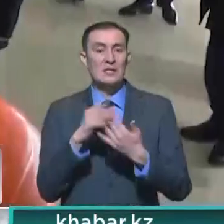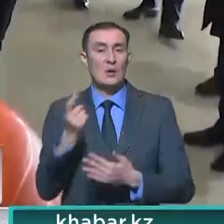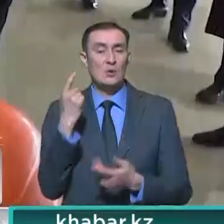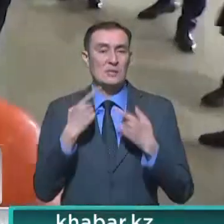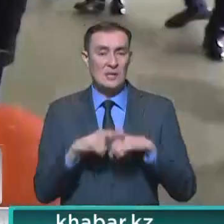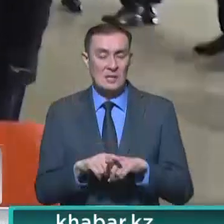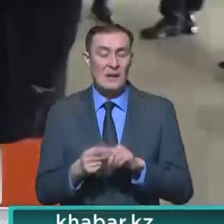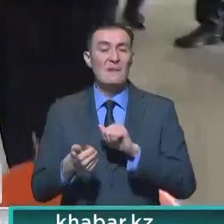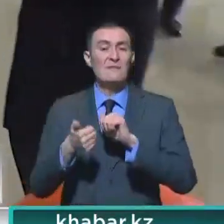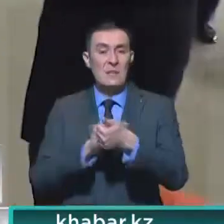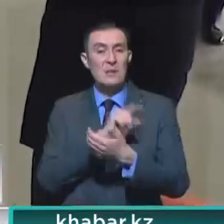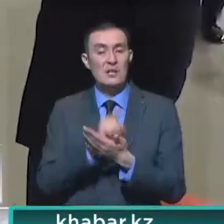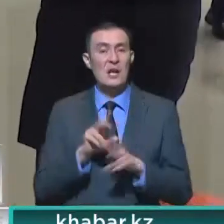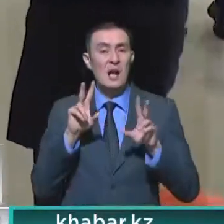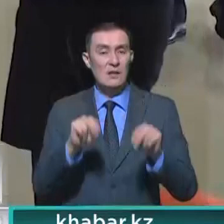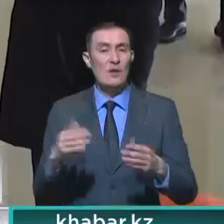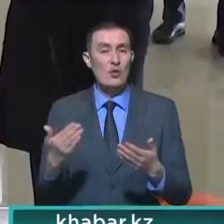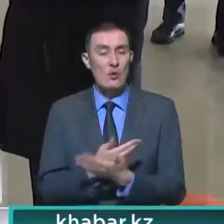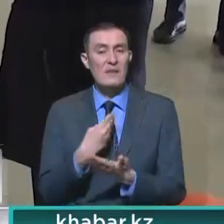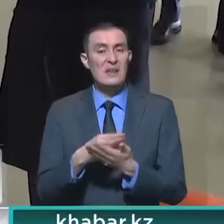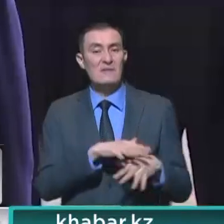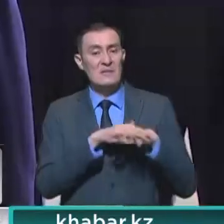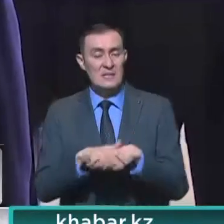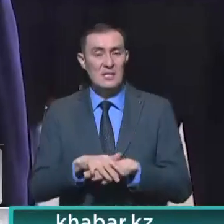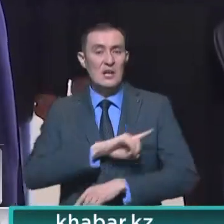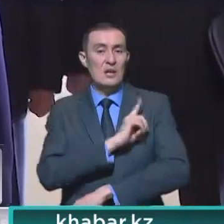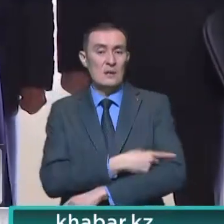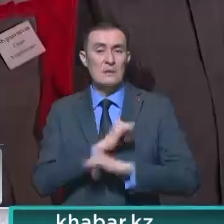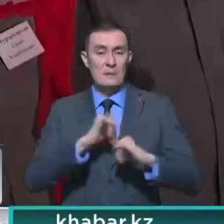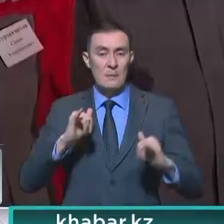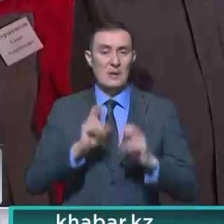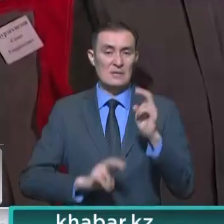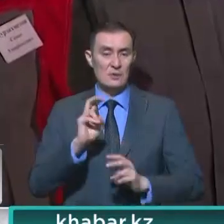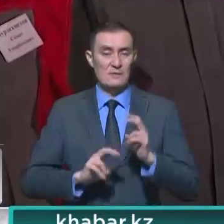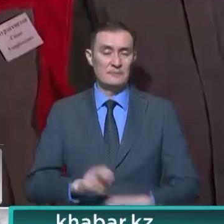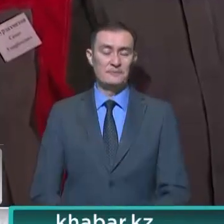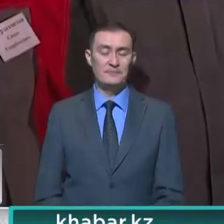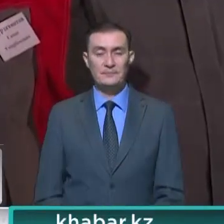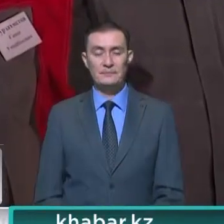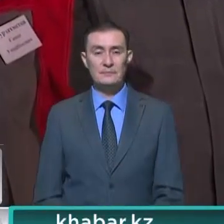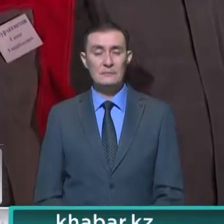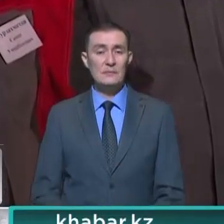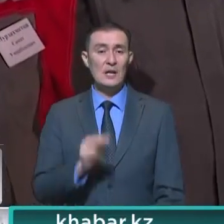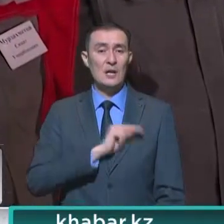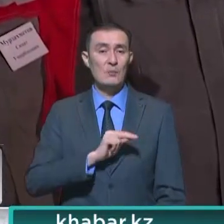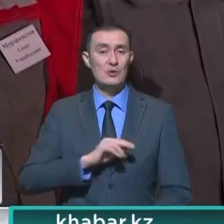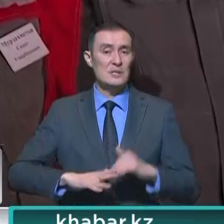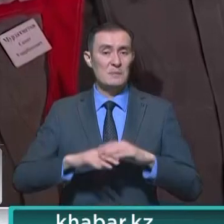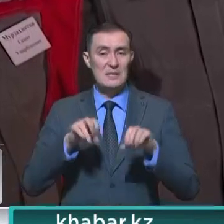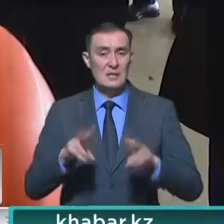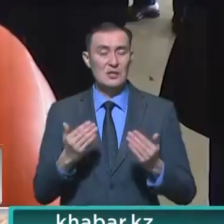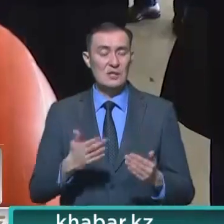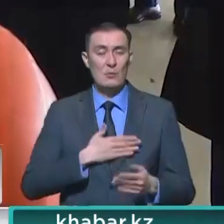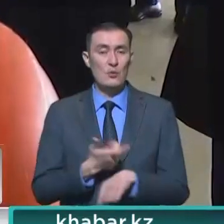сельхозтехники. Взамен они должны гарантировать новые инвестиции и наращивание производства. Сейчас можно сказать, что рабочие специальности очень